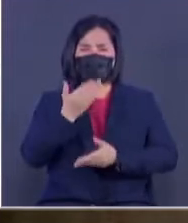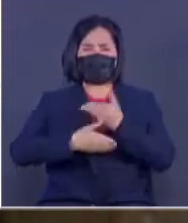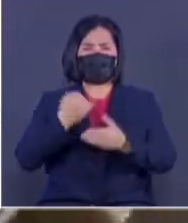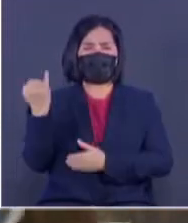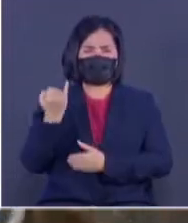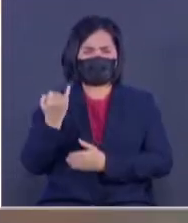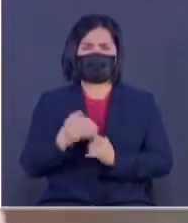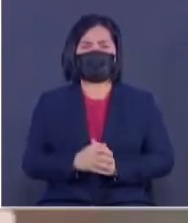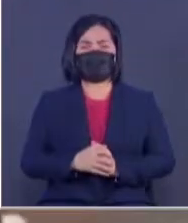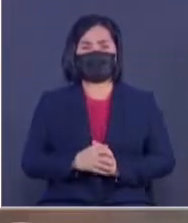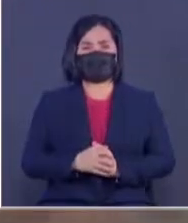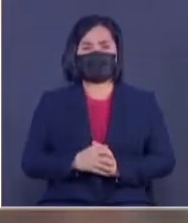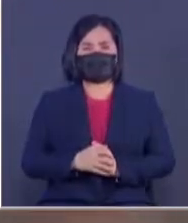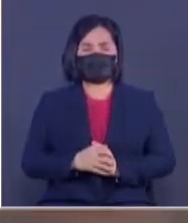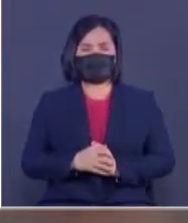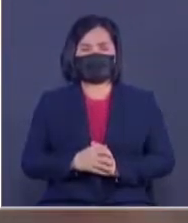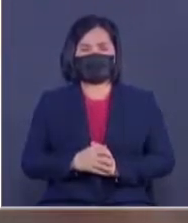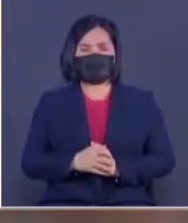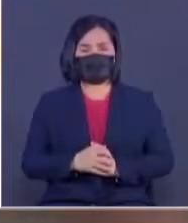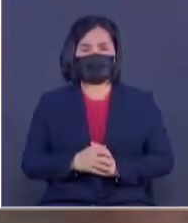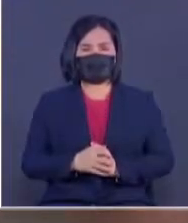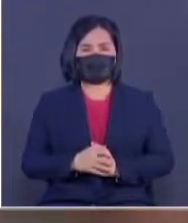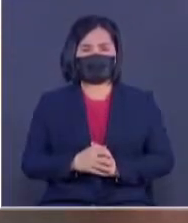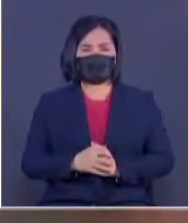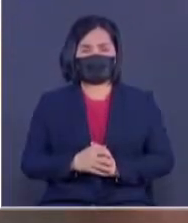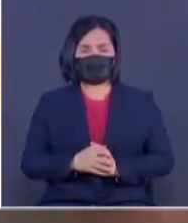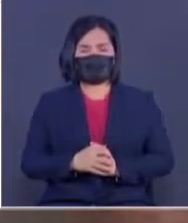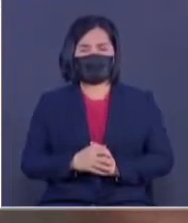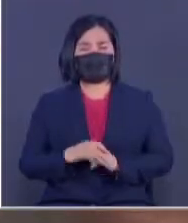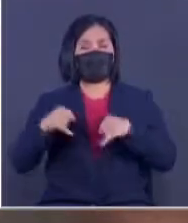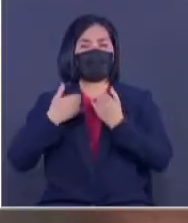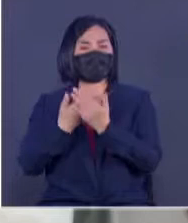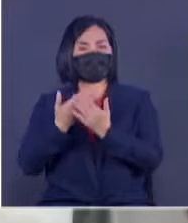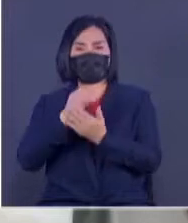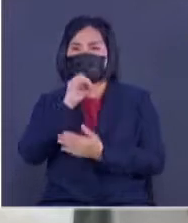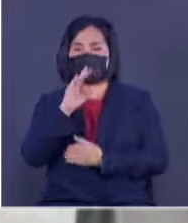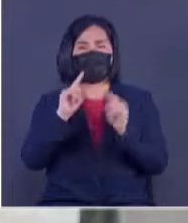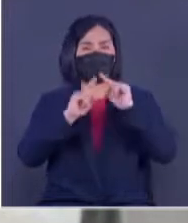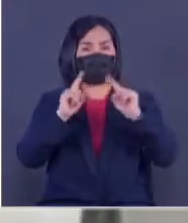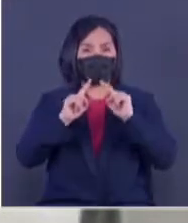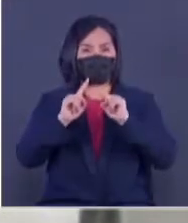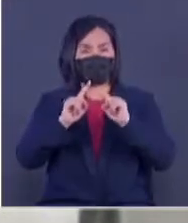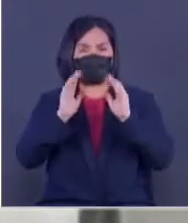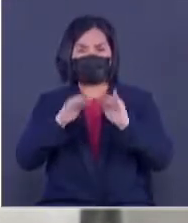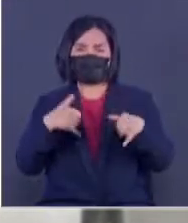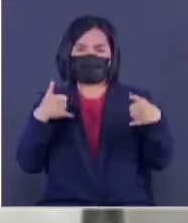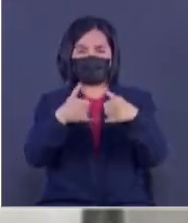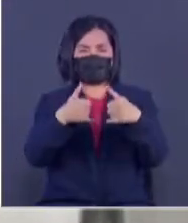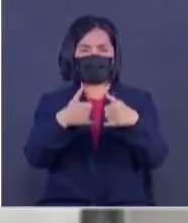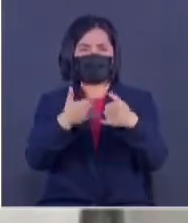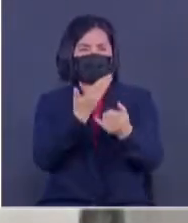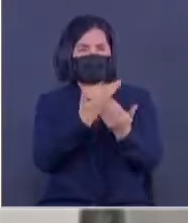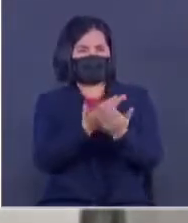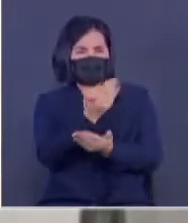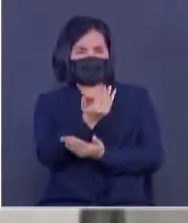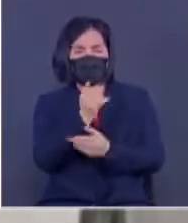ได้ไม่ดีเหมือนแต่ก่อนครับจากนั้นเจ้าหนี้เนี่ยบอกกับเธอกลับมาบอกว่าให้ไปเคลียร์กับคนที่จะไปทวงเงินเอาเอง